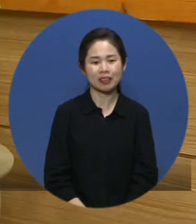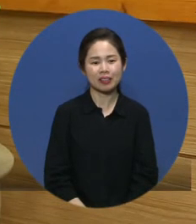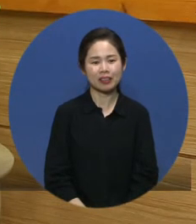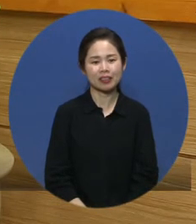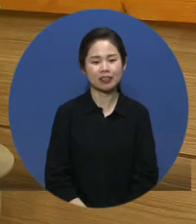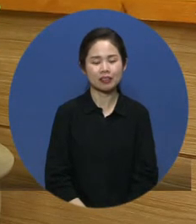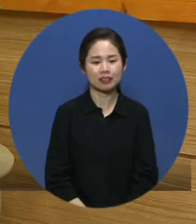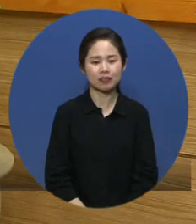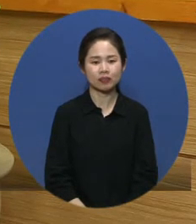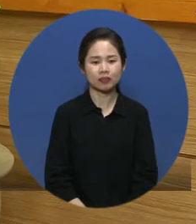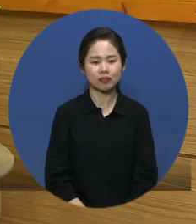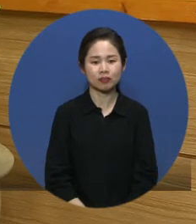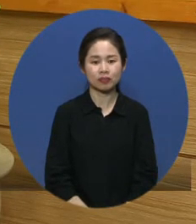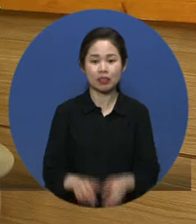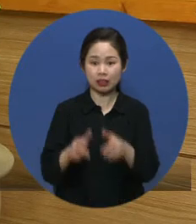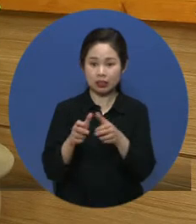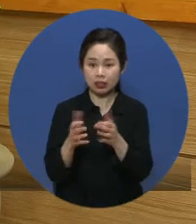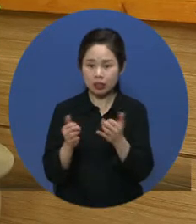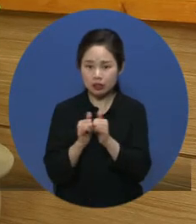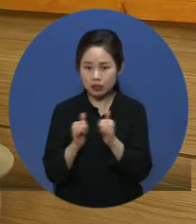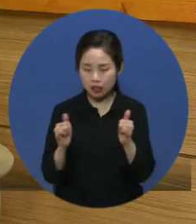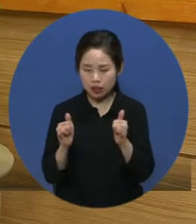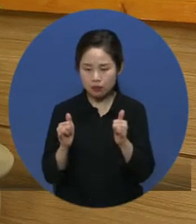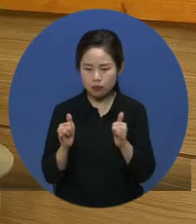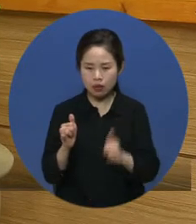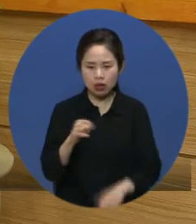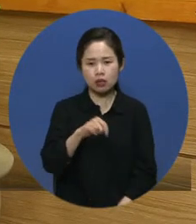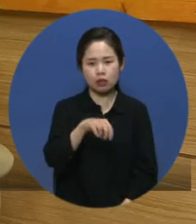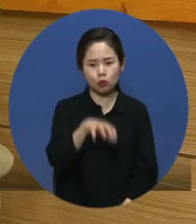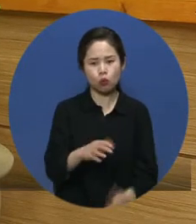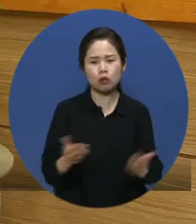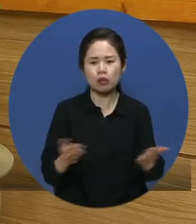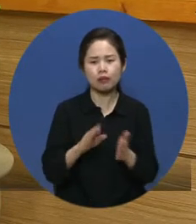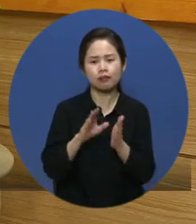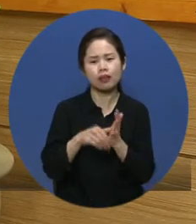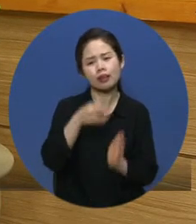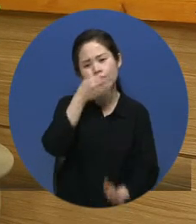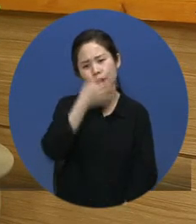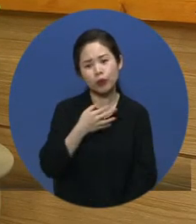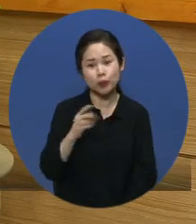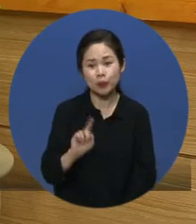장애인 근로자분들이 일하시면서 이렇게 힘들어하시는 점은